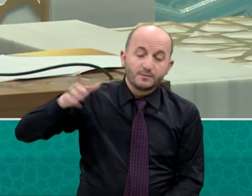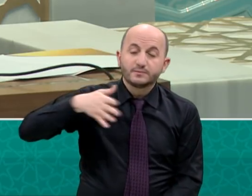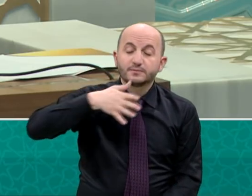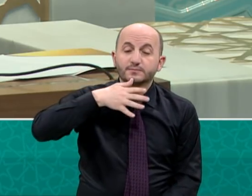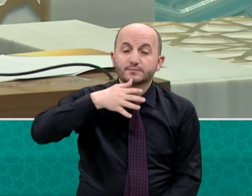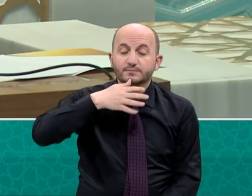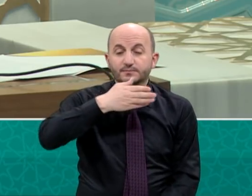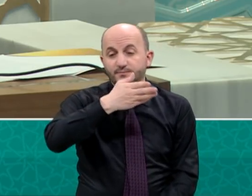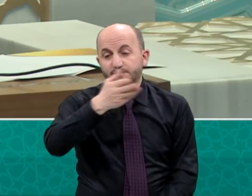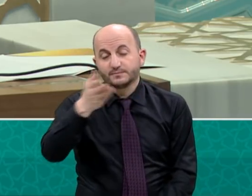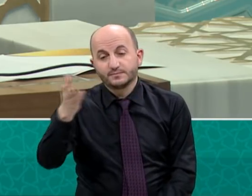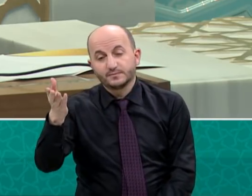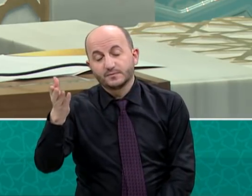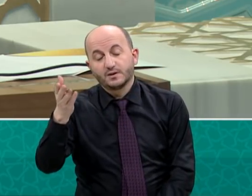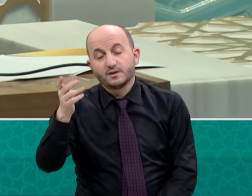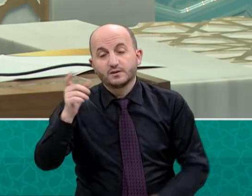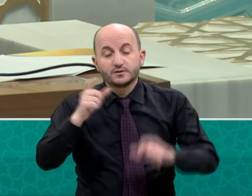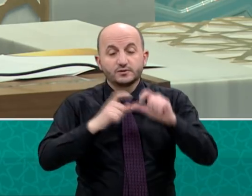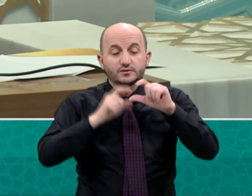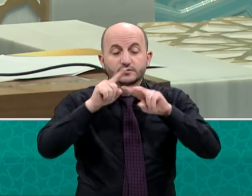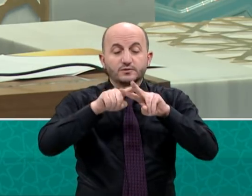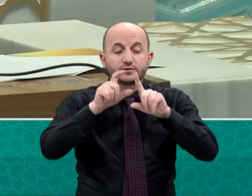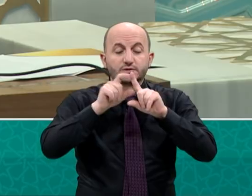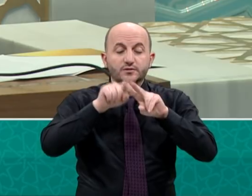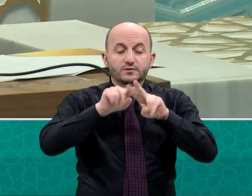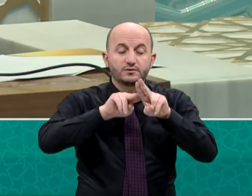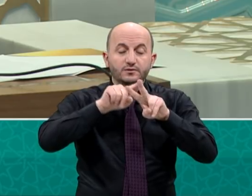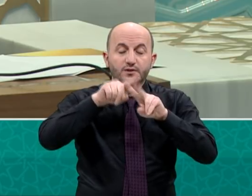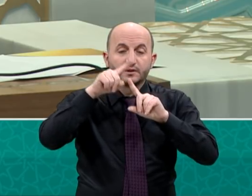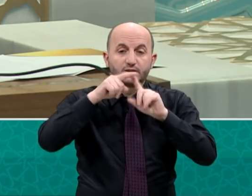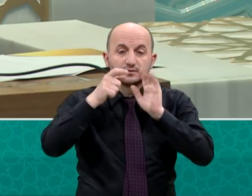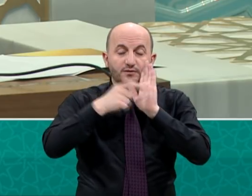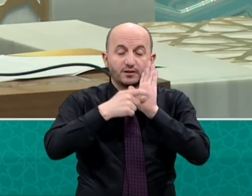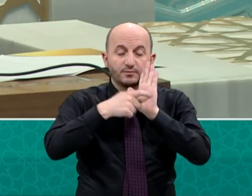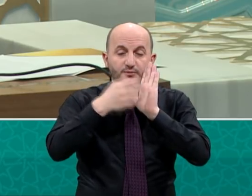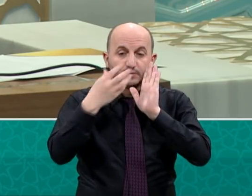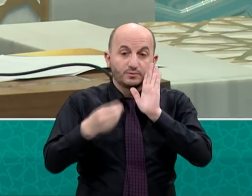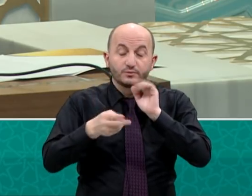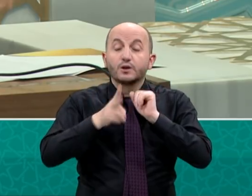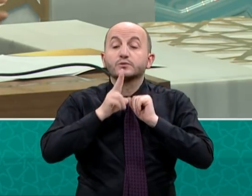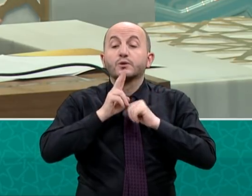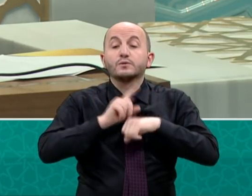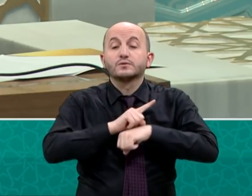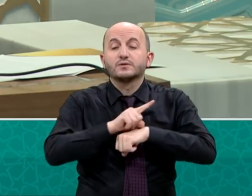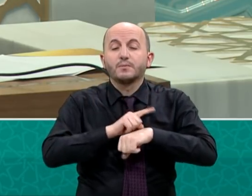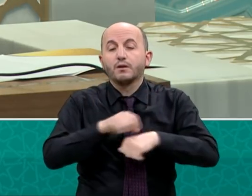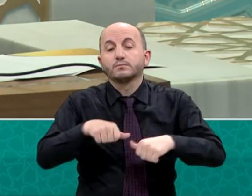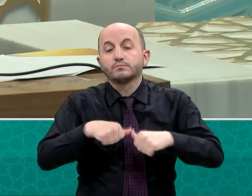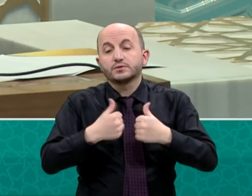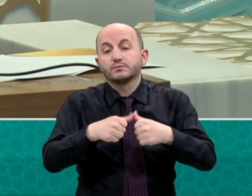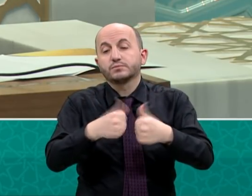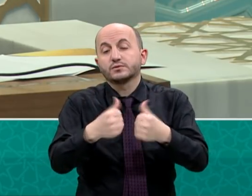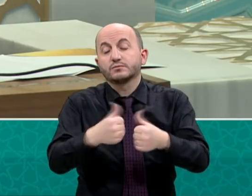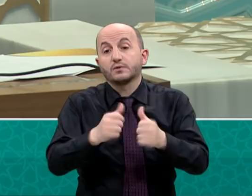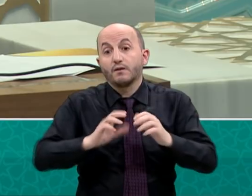malumunuz burada sadakat kelimesi olunca, özellikle son zamanlarda bu boşanma olayları